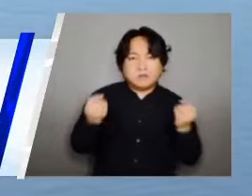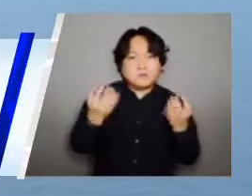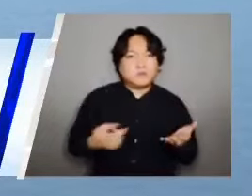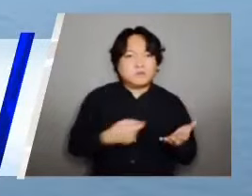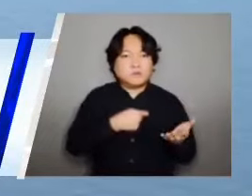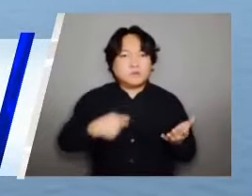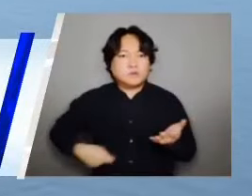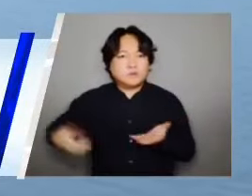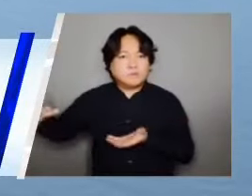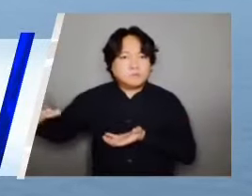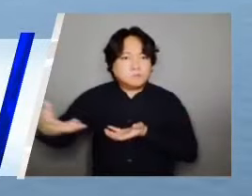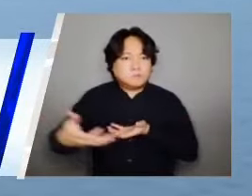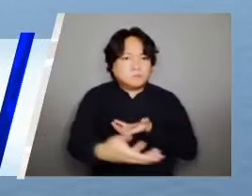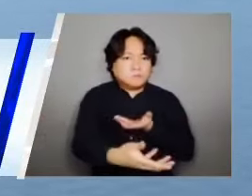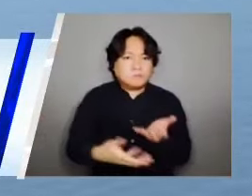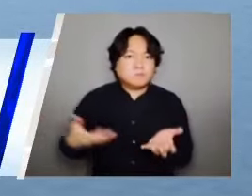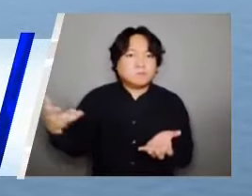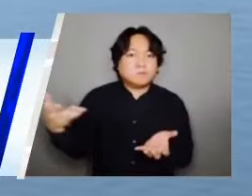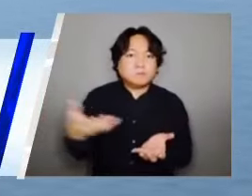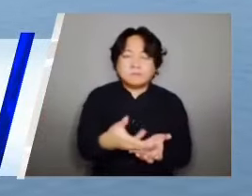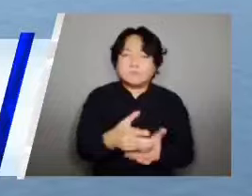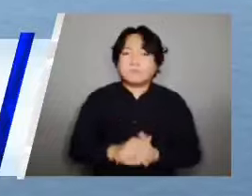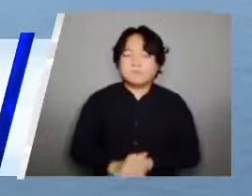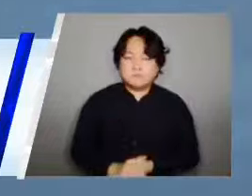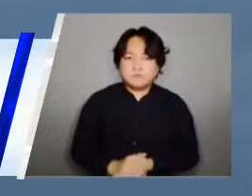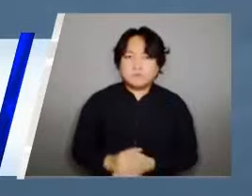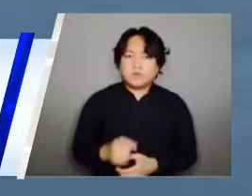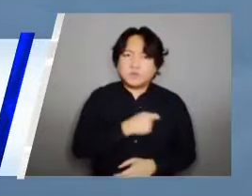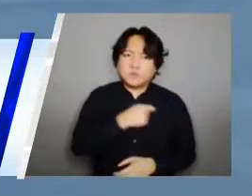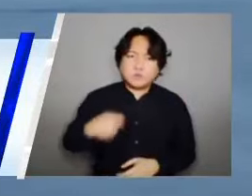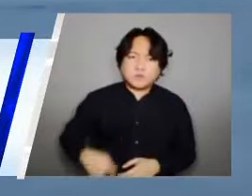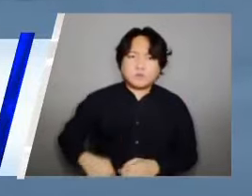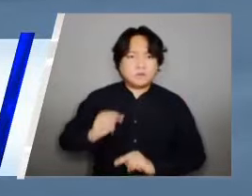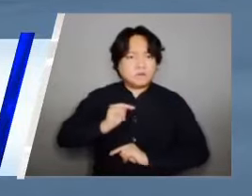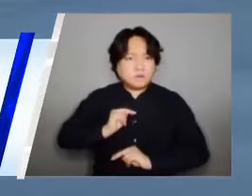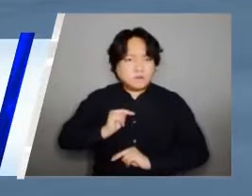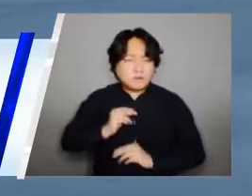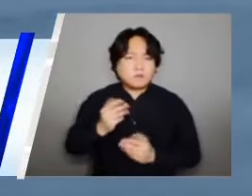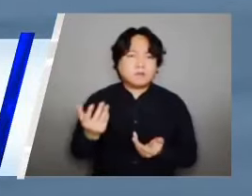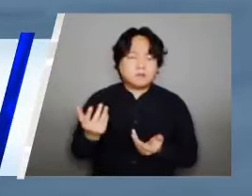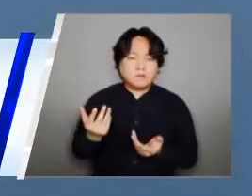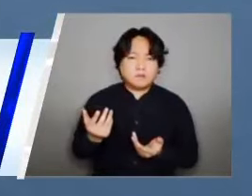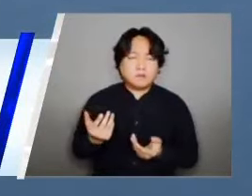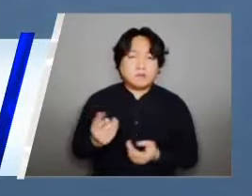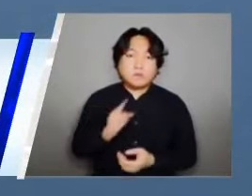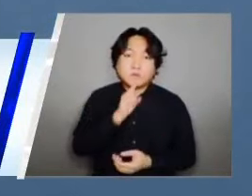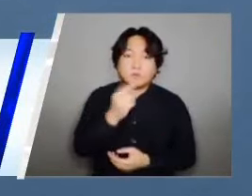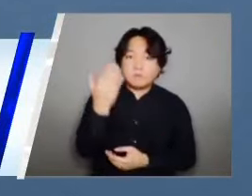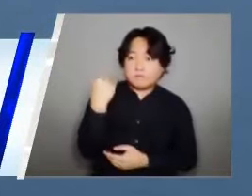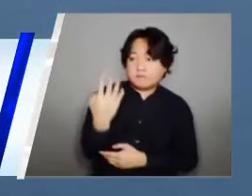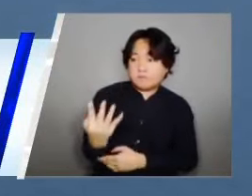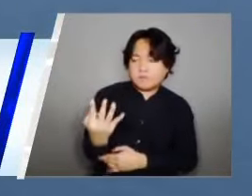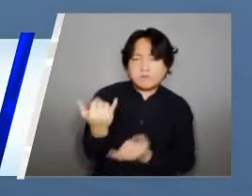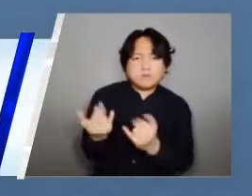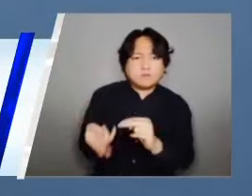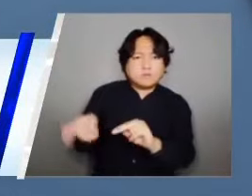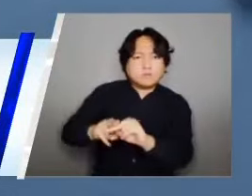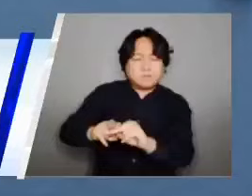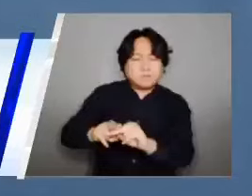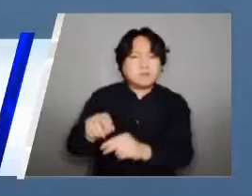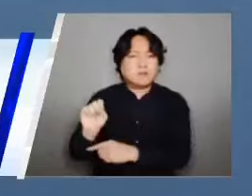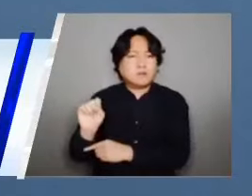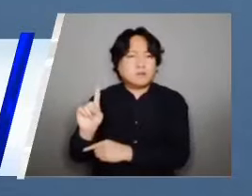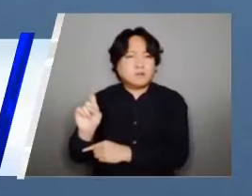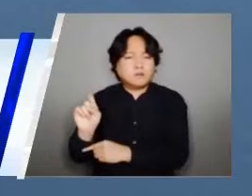nagbabantay ang Chinese Navy warships naging ling is mula sa dating Apat lang sa kabuuan mula September